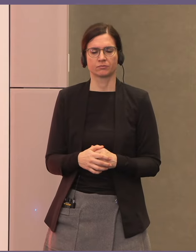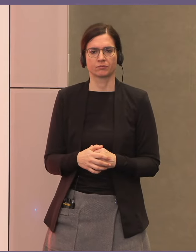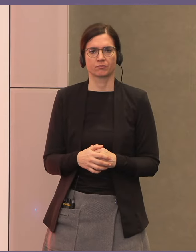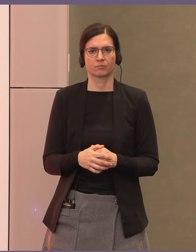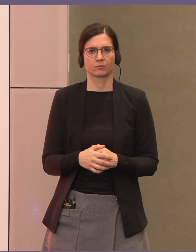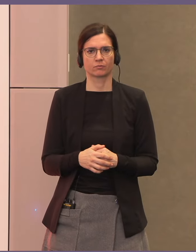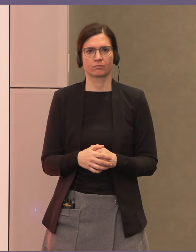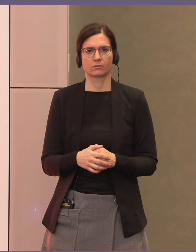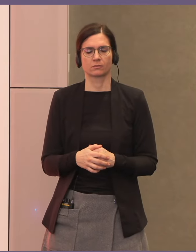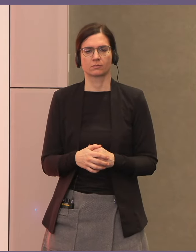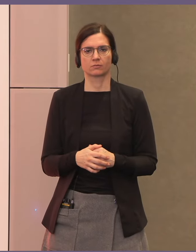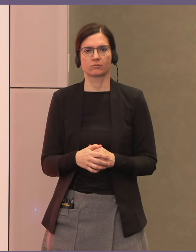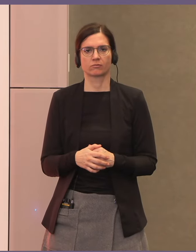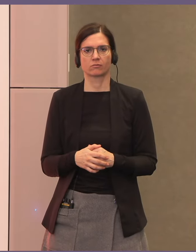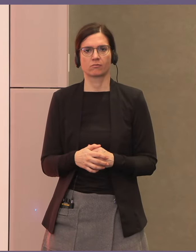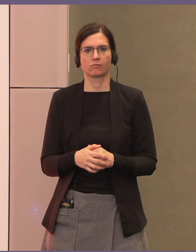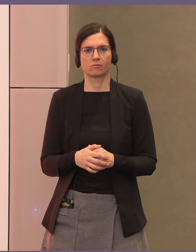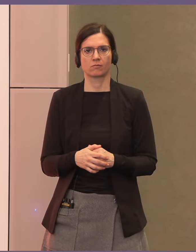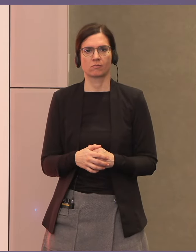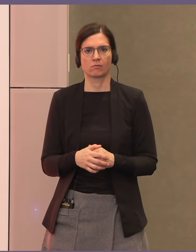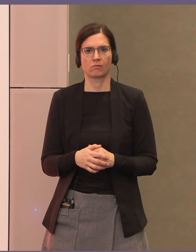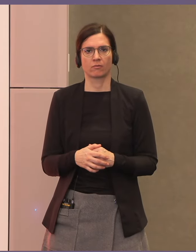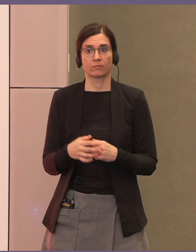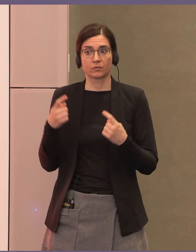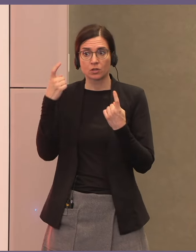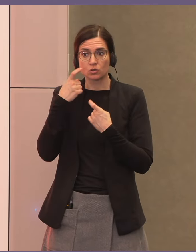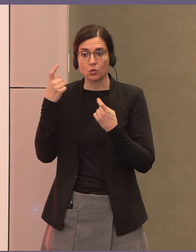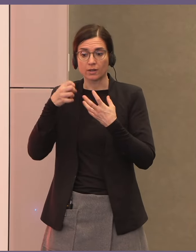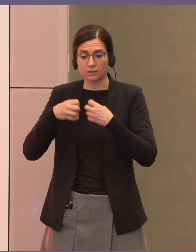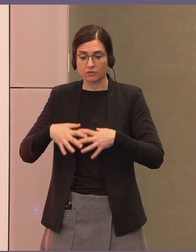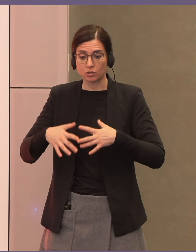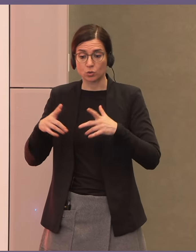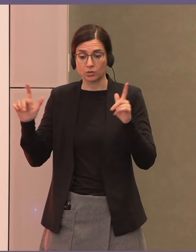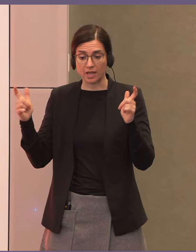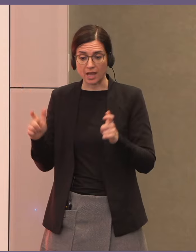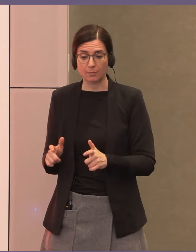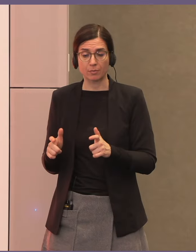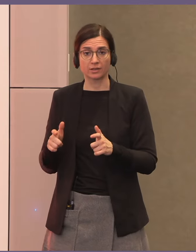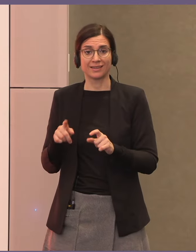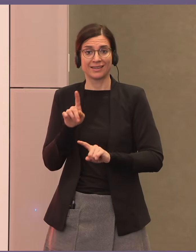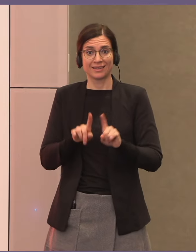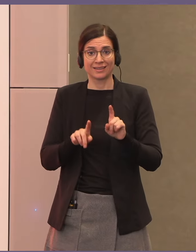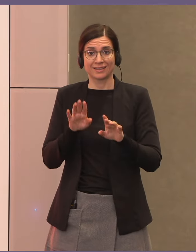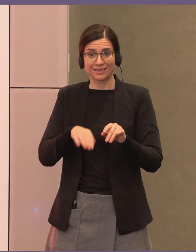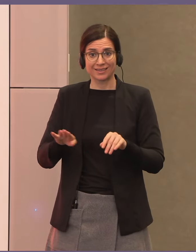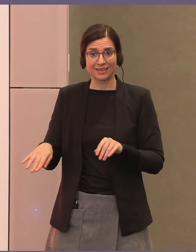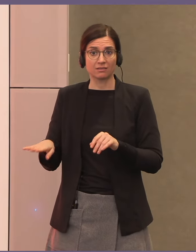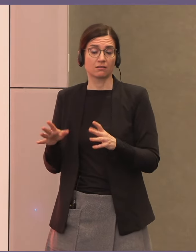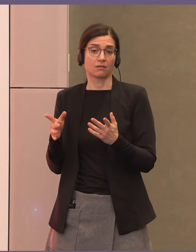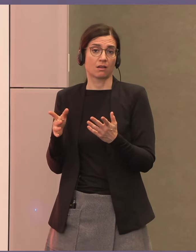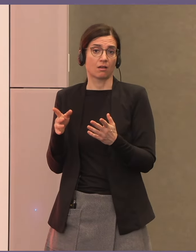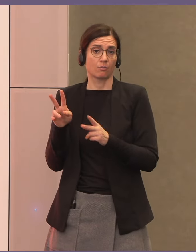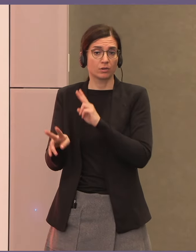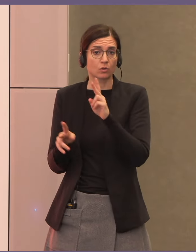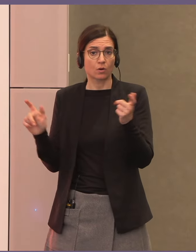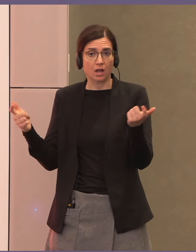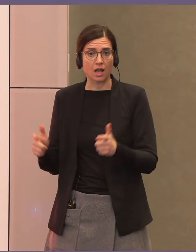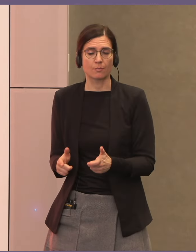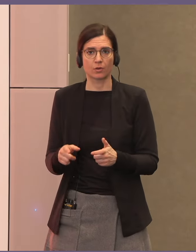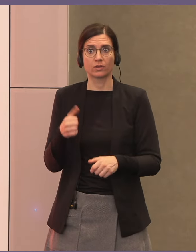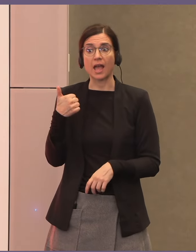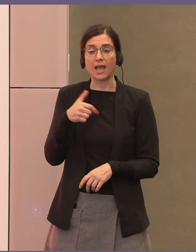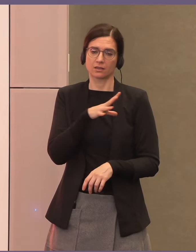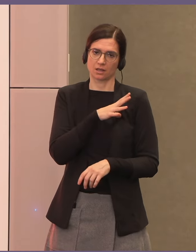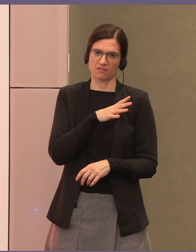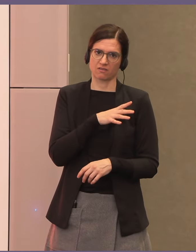Der Abbau bestehender Sorgeinfrastruktur, wie etwa die öffentliche Kinderbetreuung, ist aber nicht die einzige Gefahr.